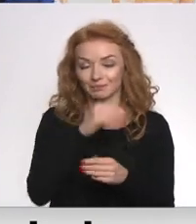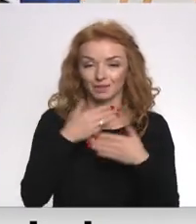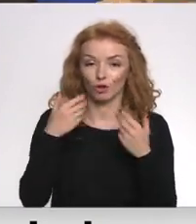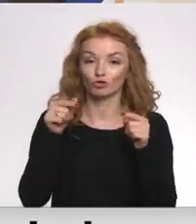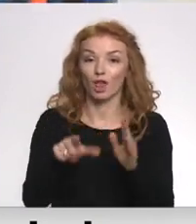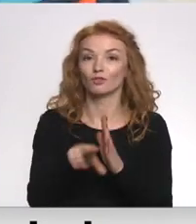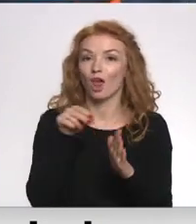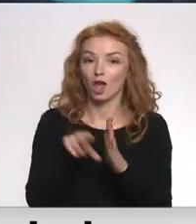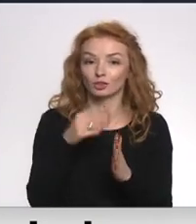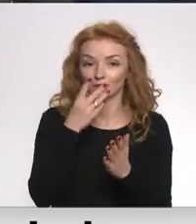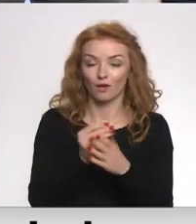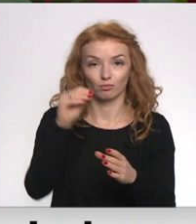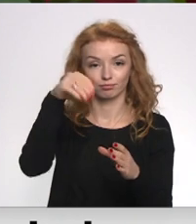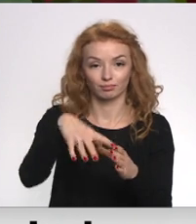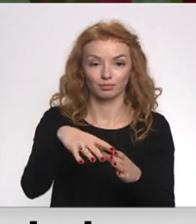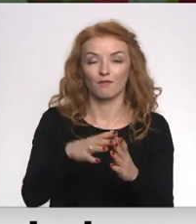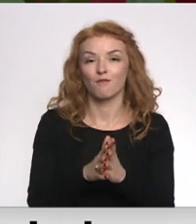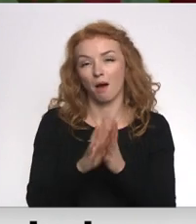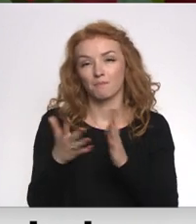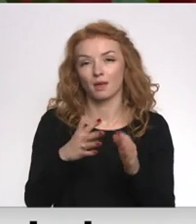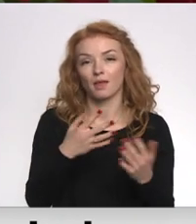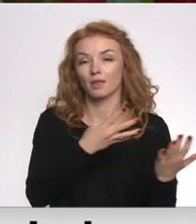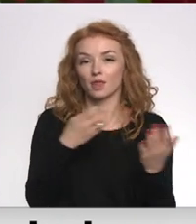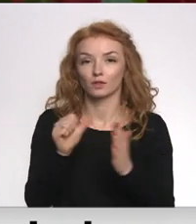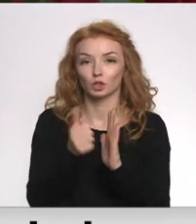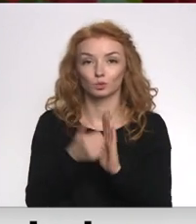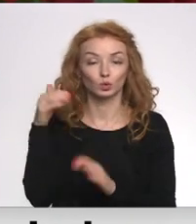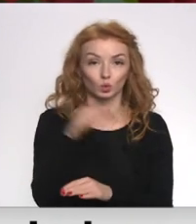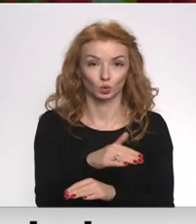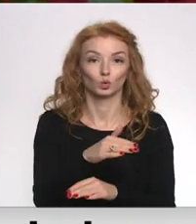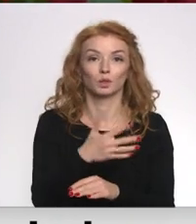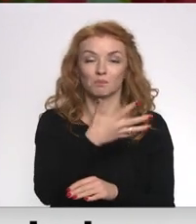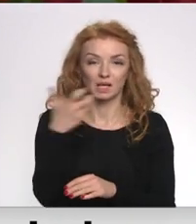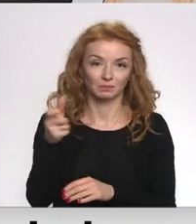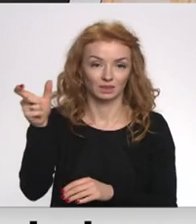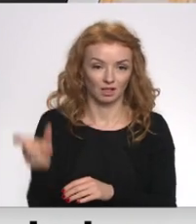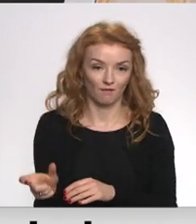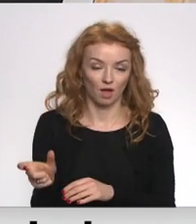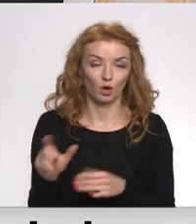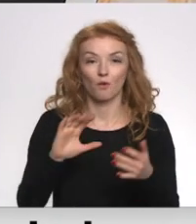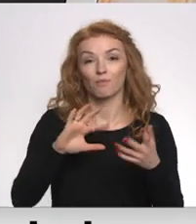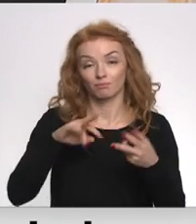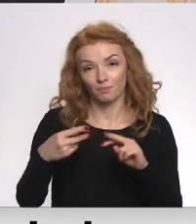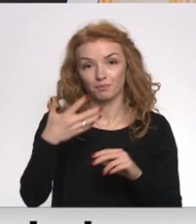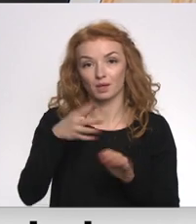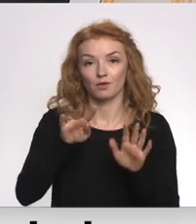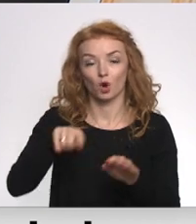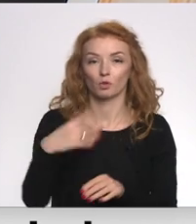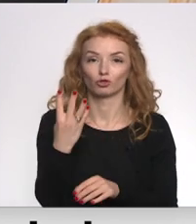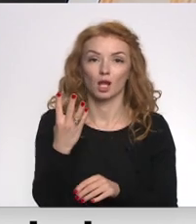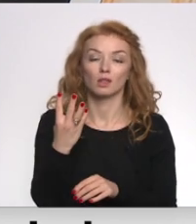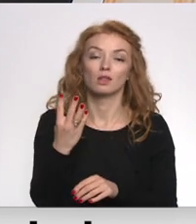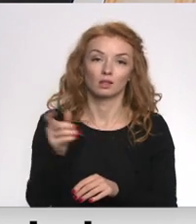Šajās vēlēšanās savu biļetenu urnā iemeta vairāk nekā 916 500 cilvēku, jeb